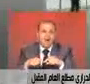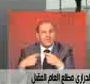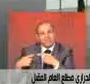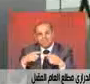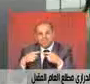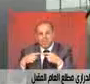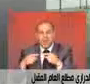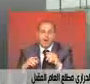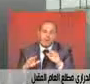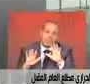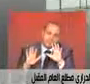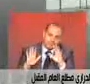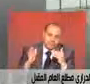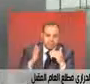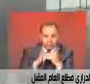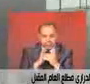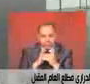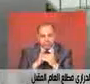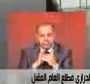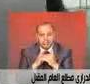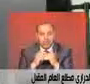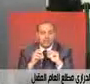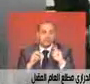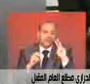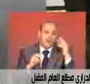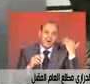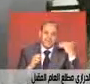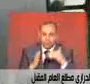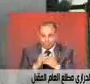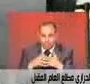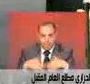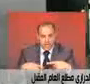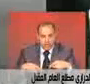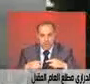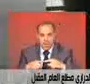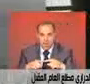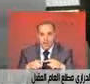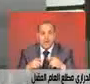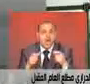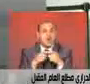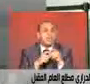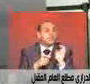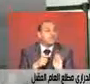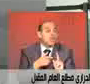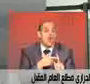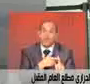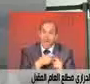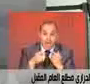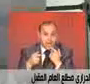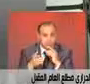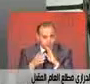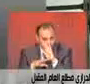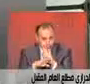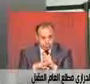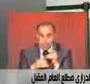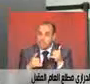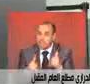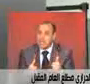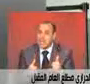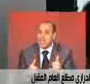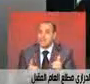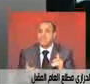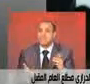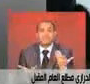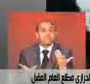من المفترض أن تختتم الجمعة المنقضي كانت تدور أساسا حول حرص دول الجنوب على أن تضمن لنفسها مكانا في التكيف